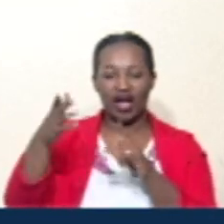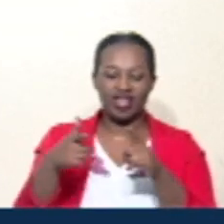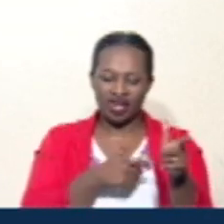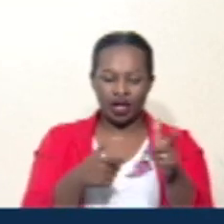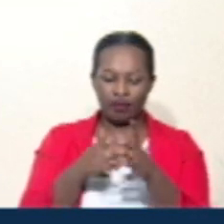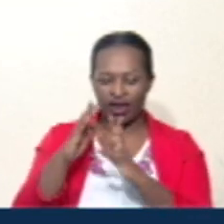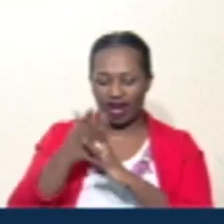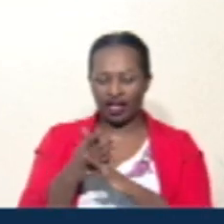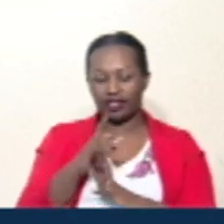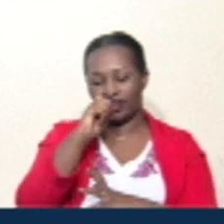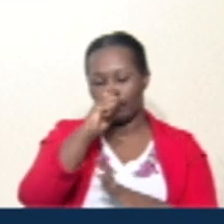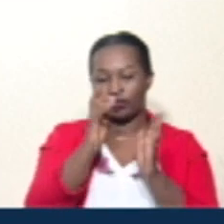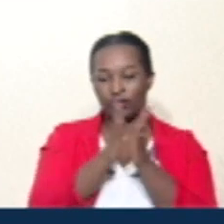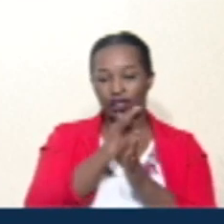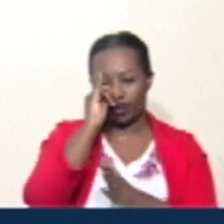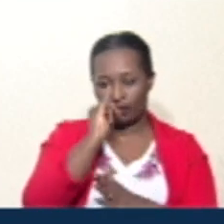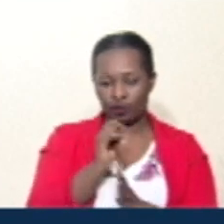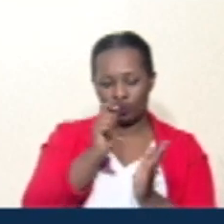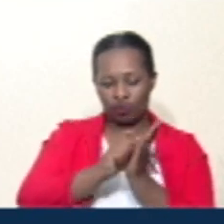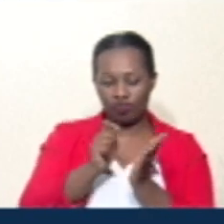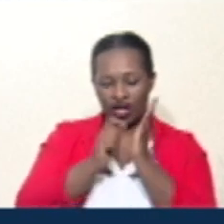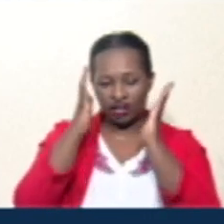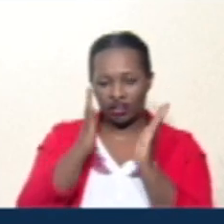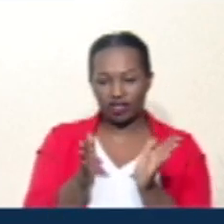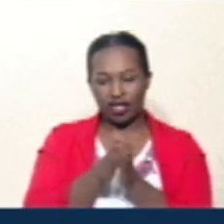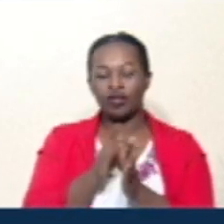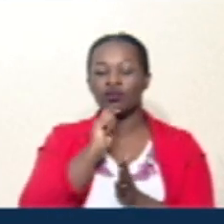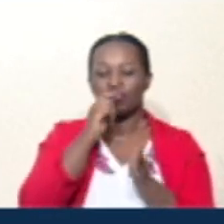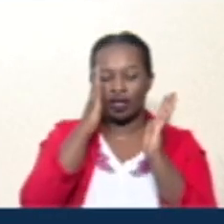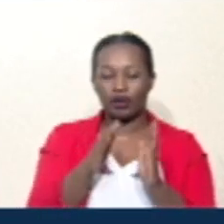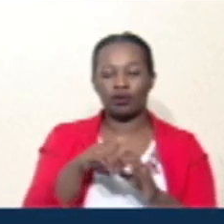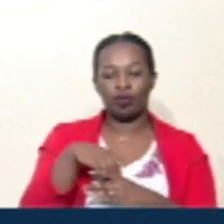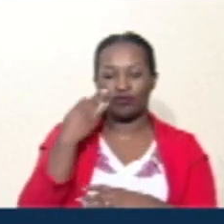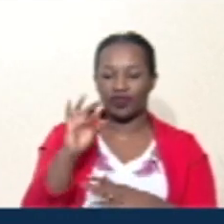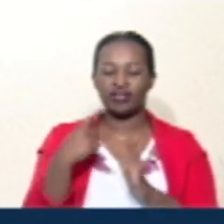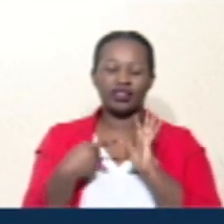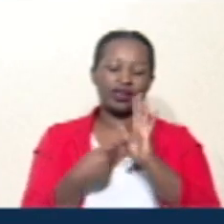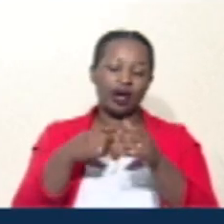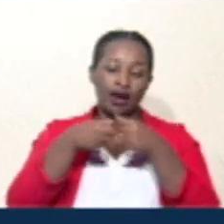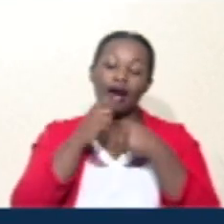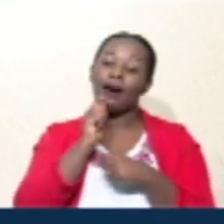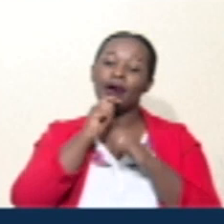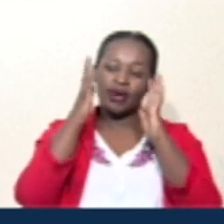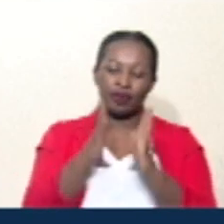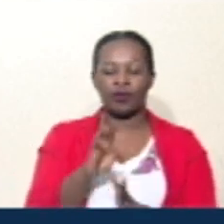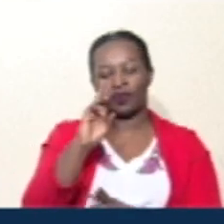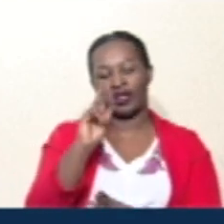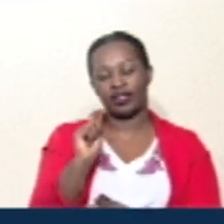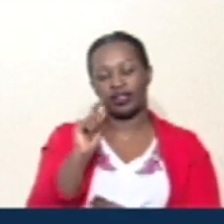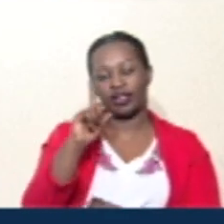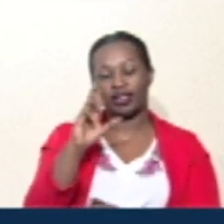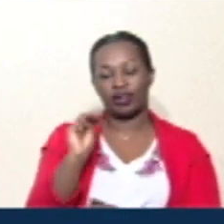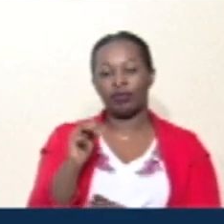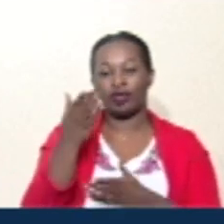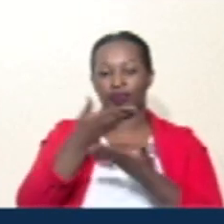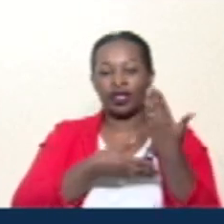hagati y'abahutu n'abatutsi Uyu mwanditsi akaba n'umunyamakuru w'umufaransa yagaragaje ko abanyamakuru ba RTLM mu biganiro byabo bavugaga